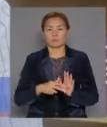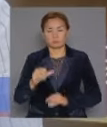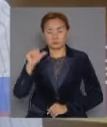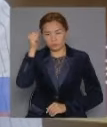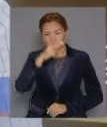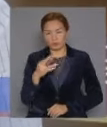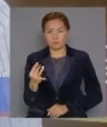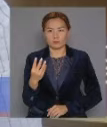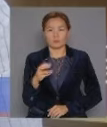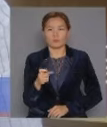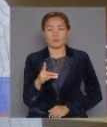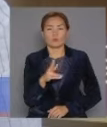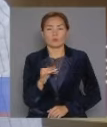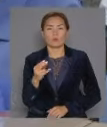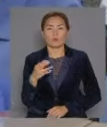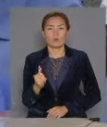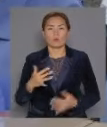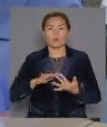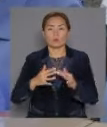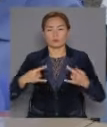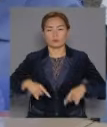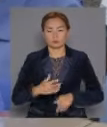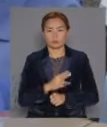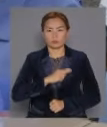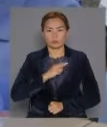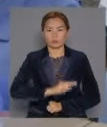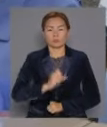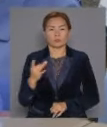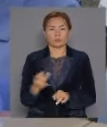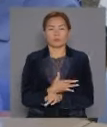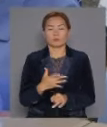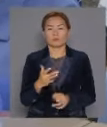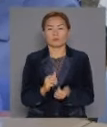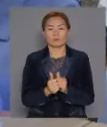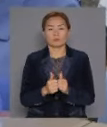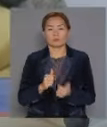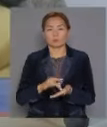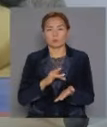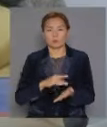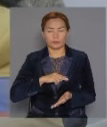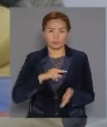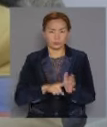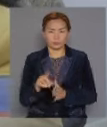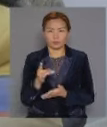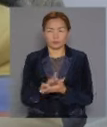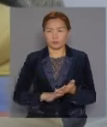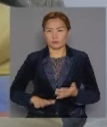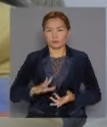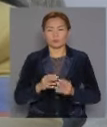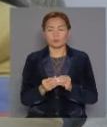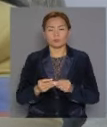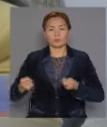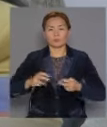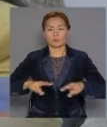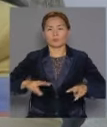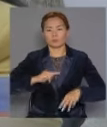жылы Құрманғазы ауданы Нұржау ауылында дүниеге келген. Еңбек жолын алғаш Пионер жұлдыз журналдарында бастады, кейіннен парламенттің